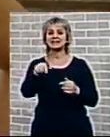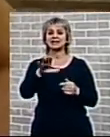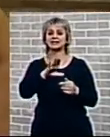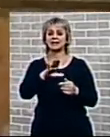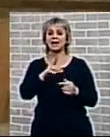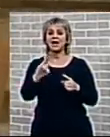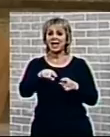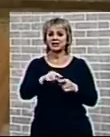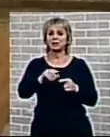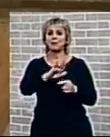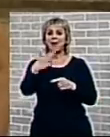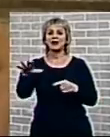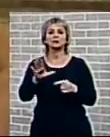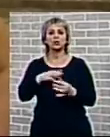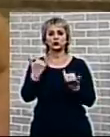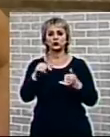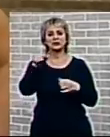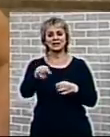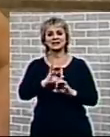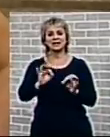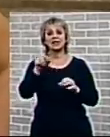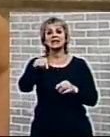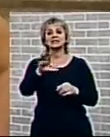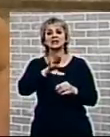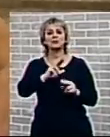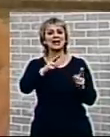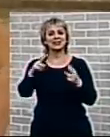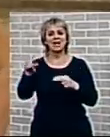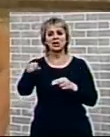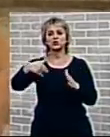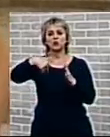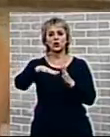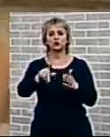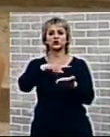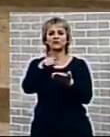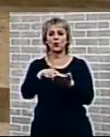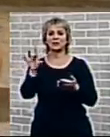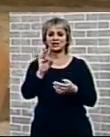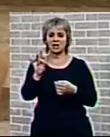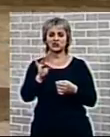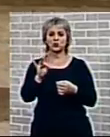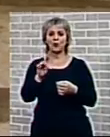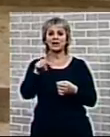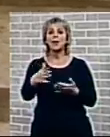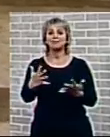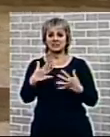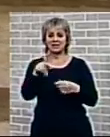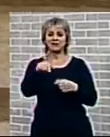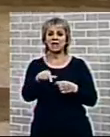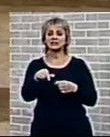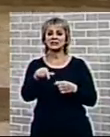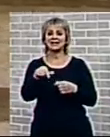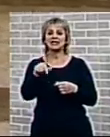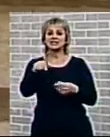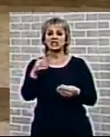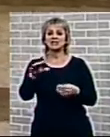здесь этот парк был чудесный. Здесь были танцы лучшие в городе Ростове. Представляете,